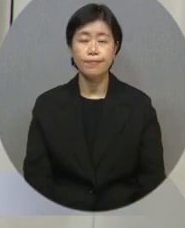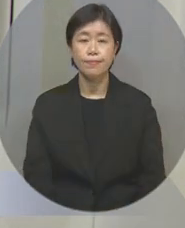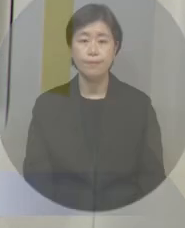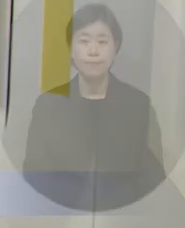있습니다